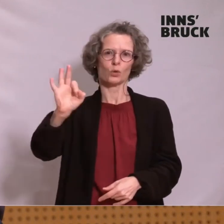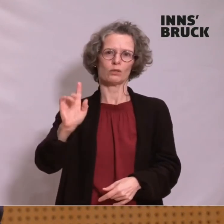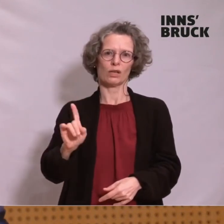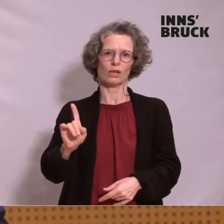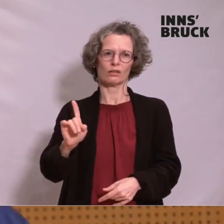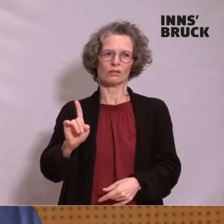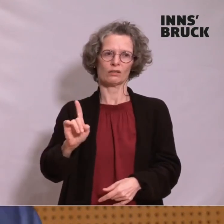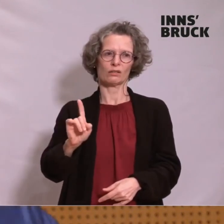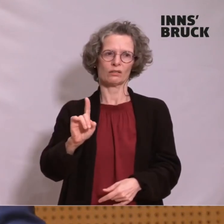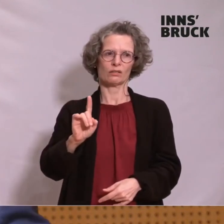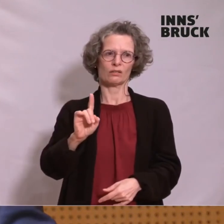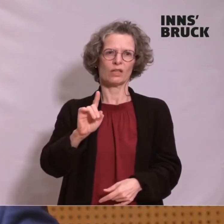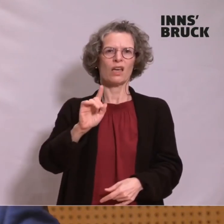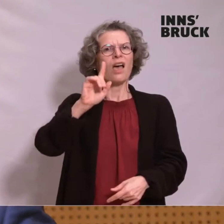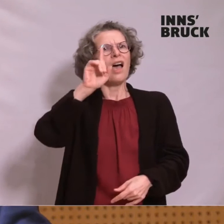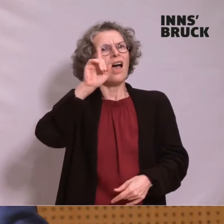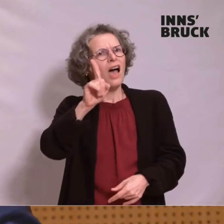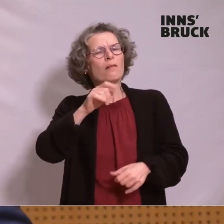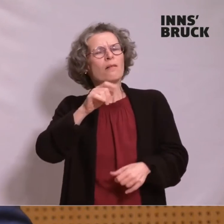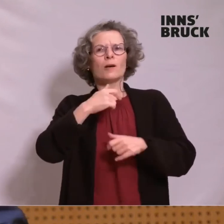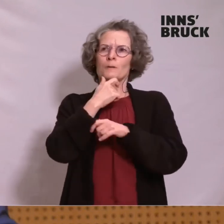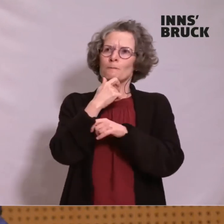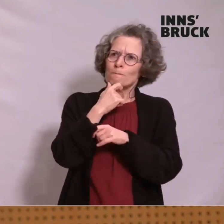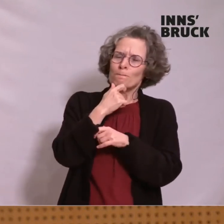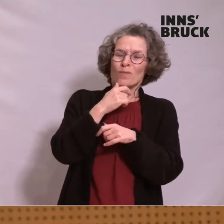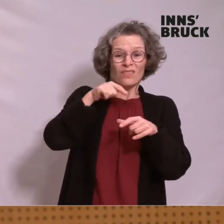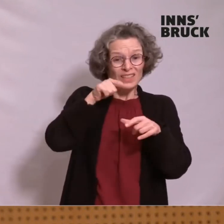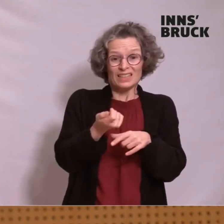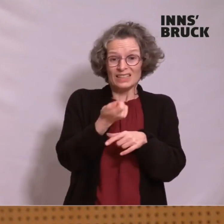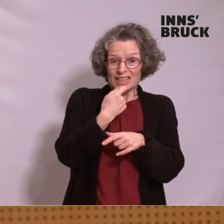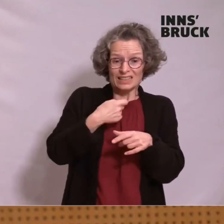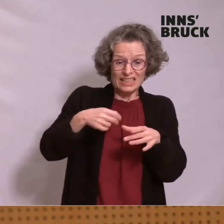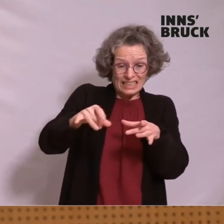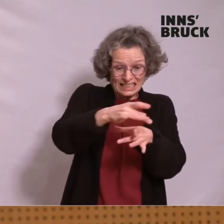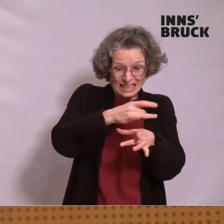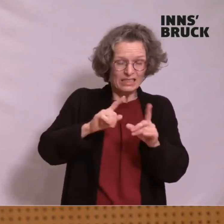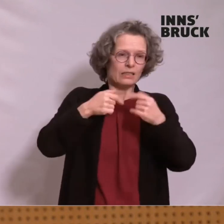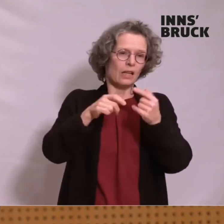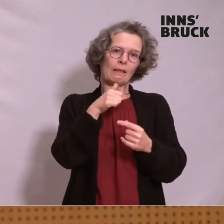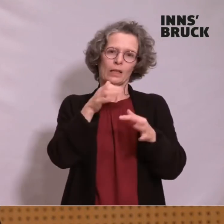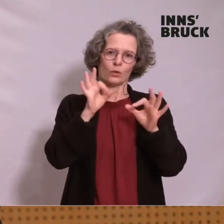Aber wenn es Versalzen gewesen wäre, dann hätte es nicht gut geschmeckt.